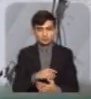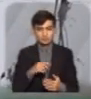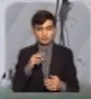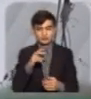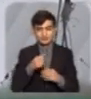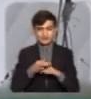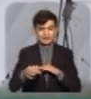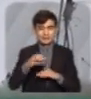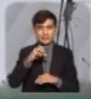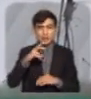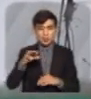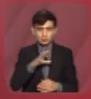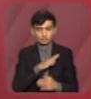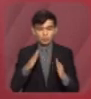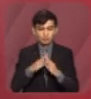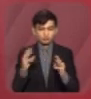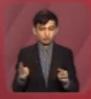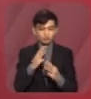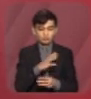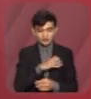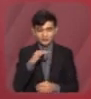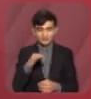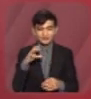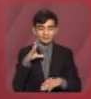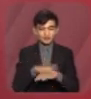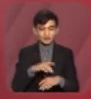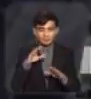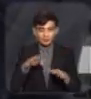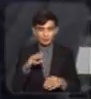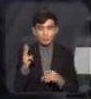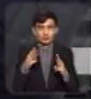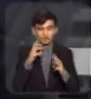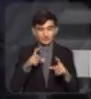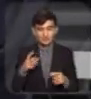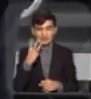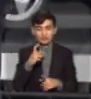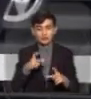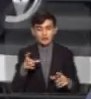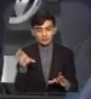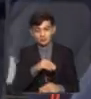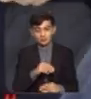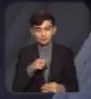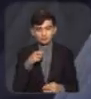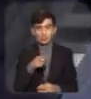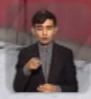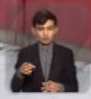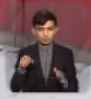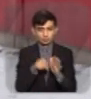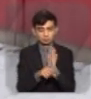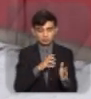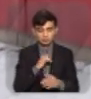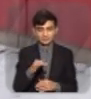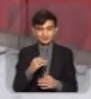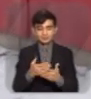На окраине села загорелся частный дом. Прибывшие на место пожарные обнаружили тела 3 человек с ножевыми ранениями.